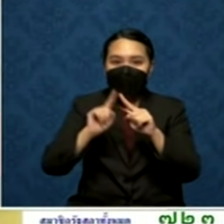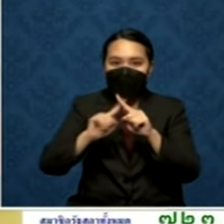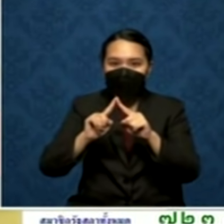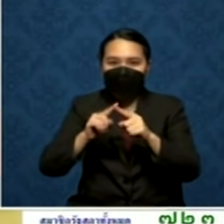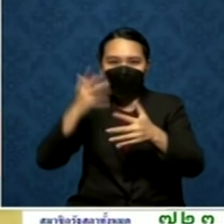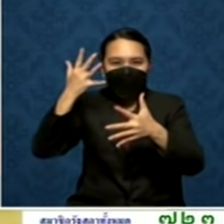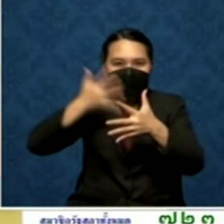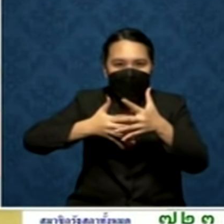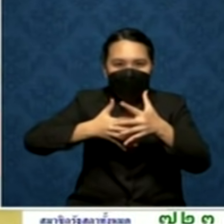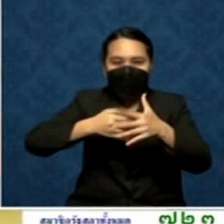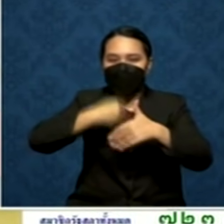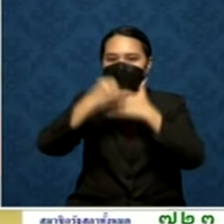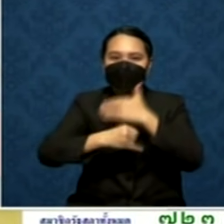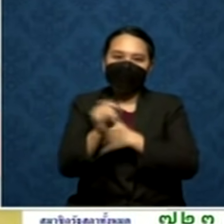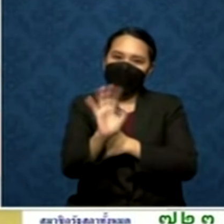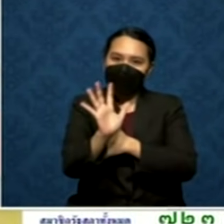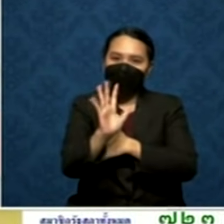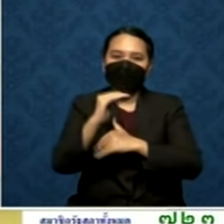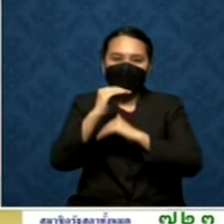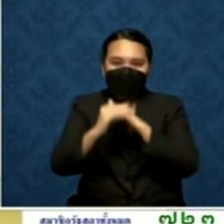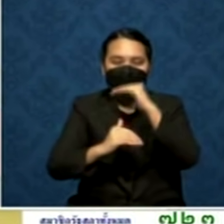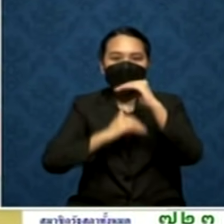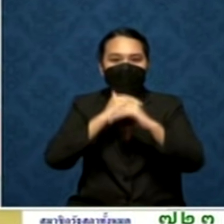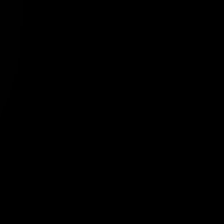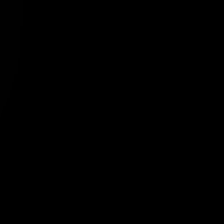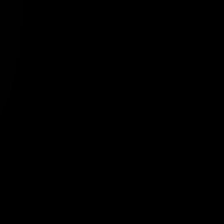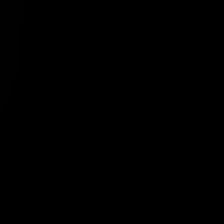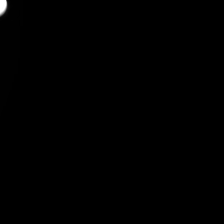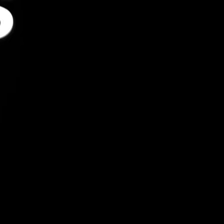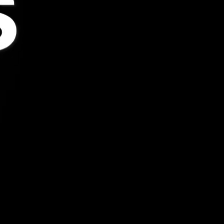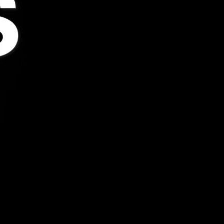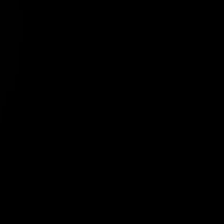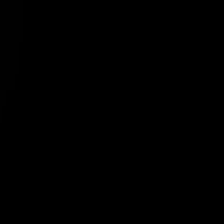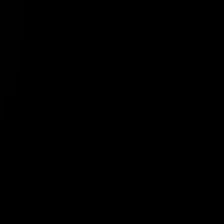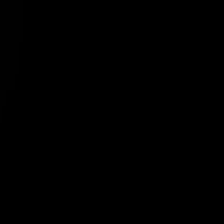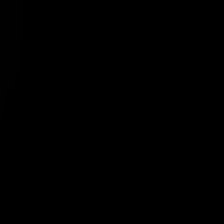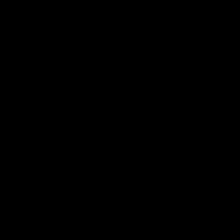สู่ทางตันติดต่อไปขอขอบคุณครับอ่า